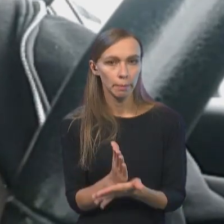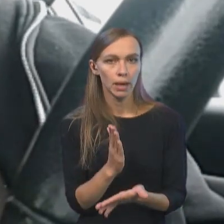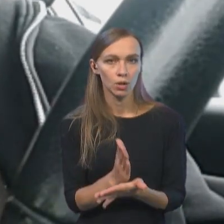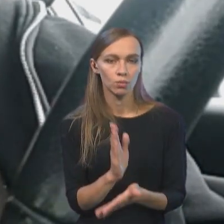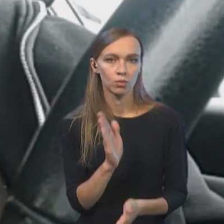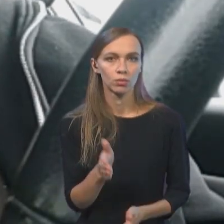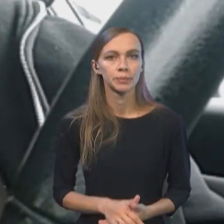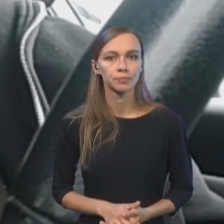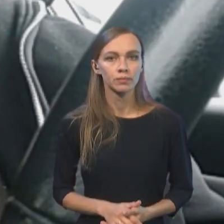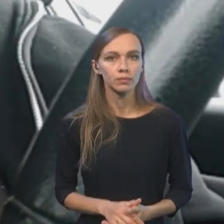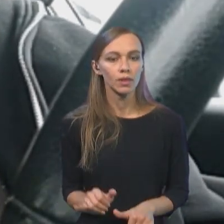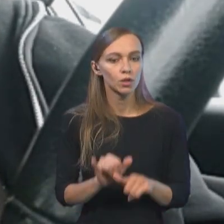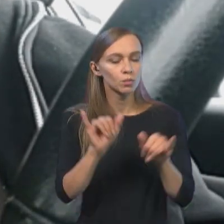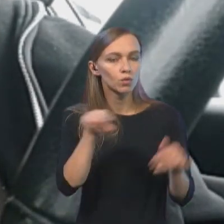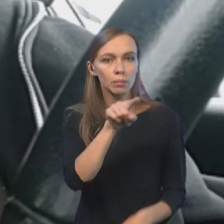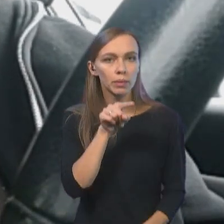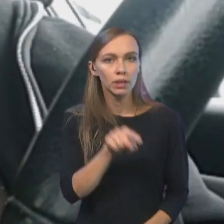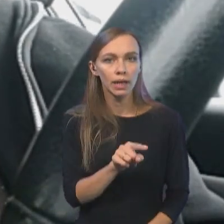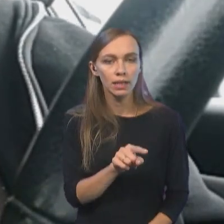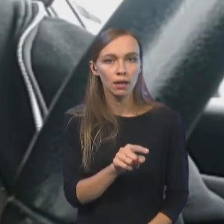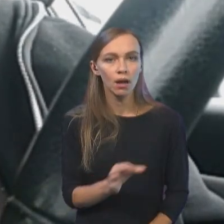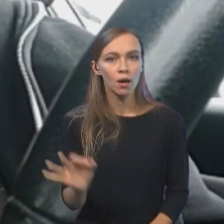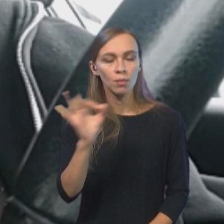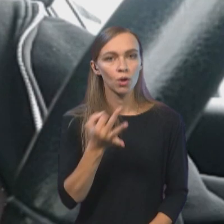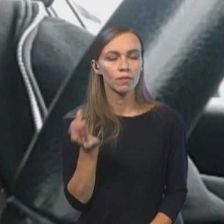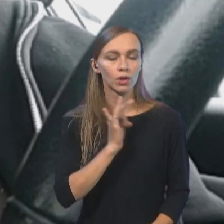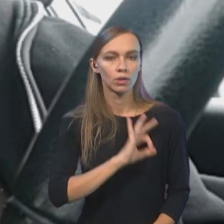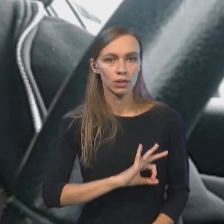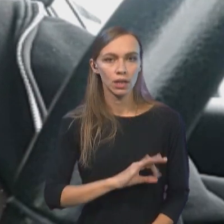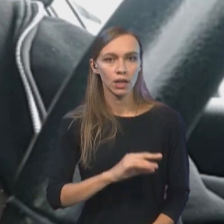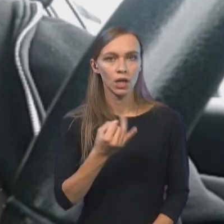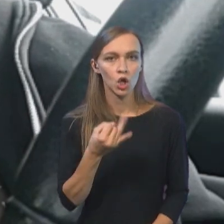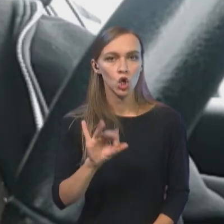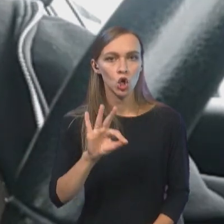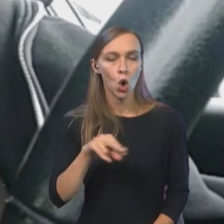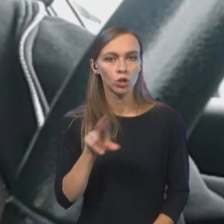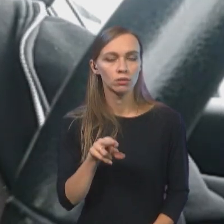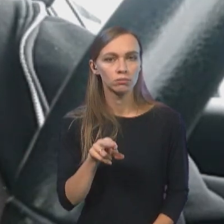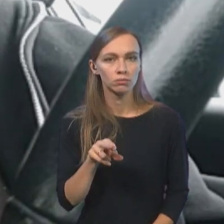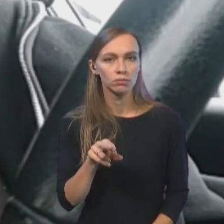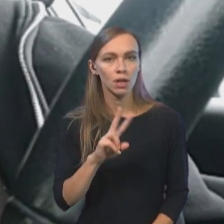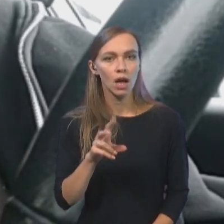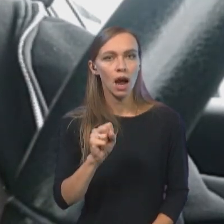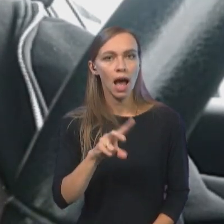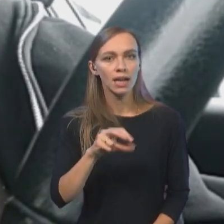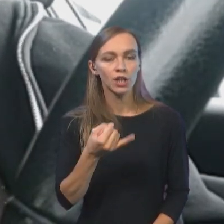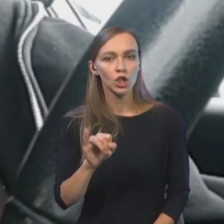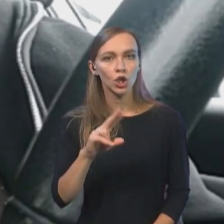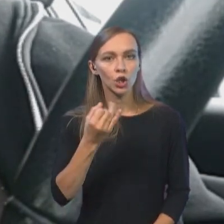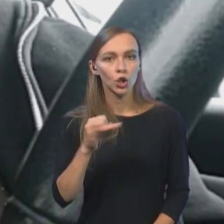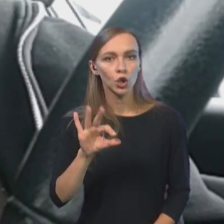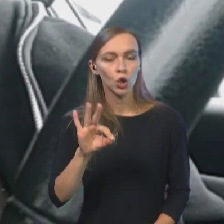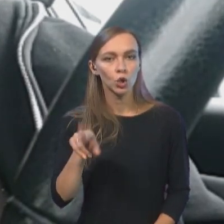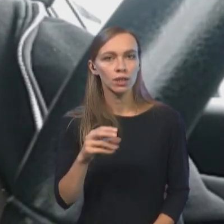Найбільш розповсюджене питання – це питання про використання йоду. Да. Калій йодид – це